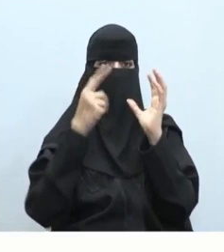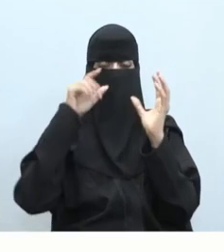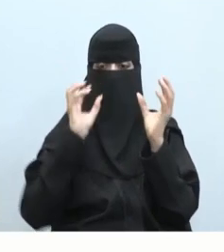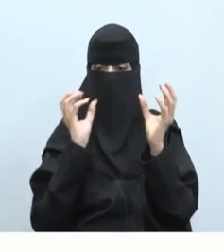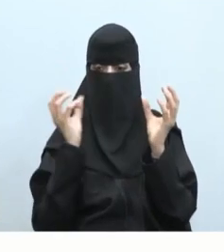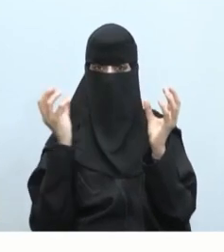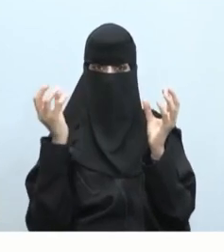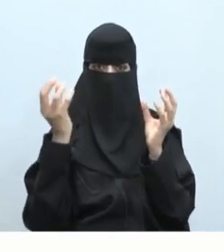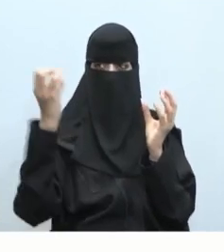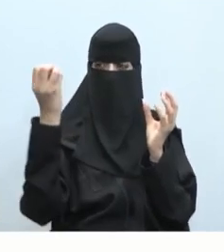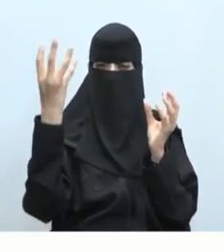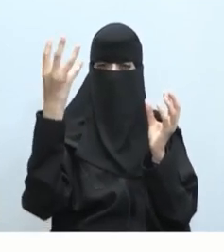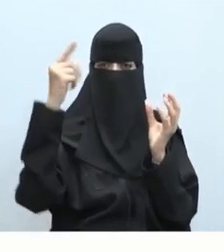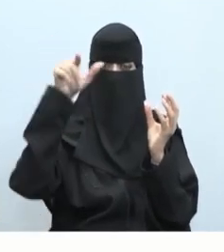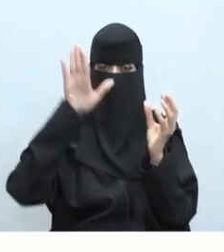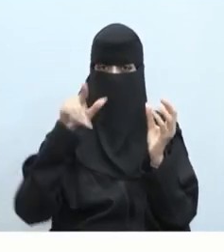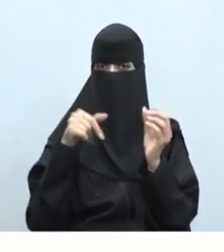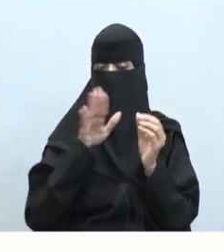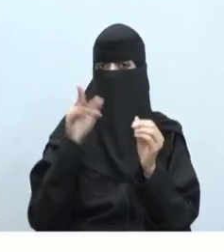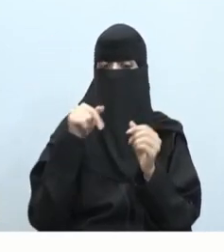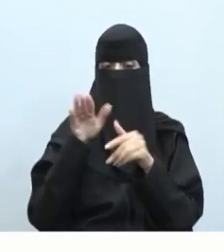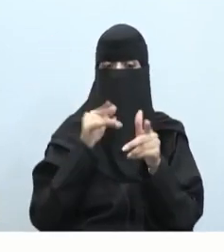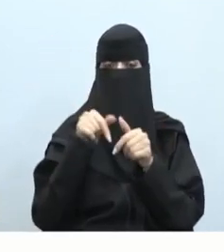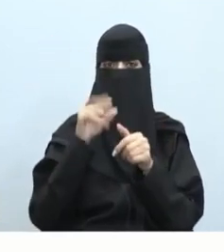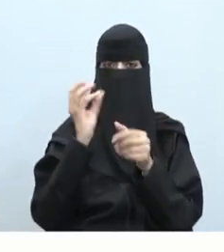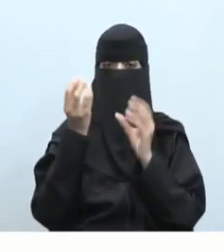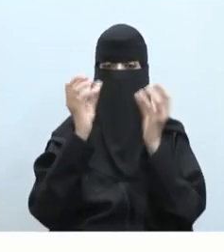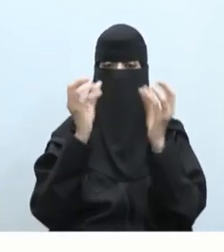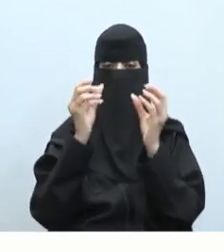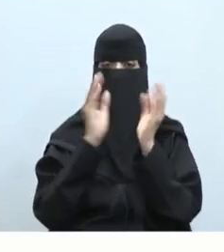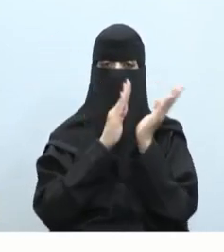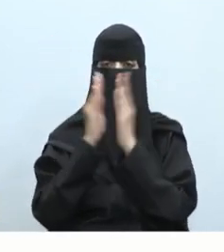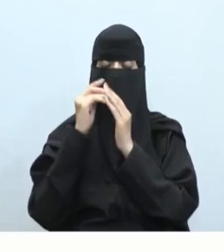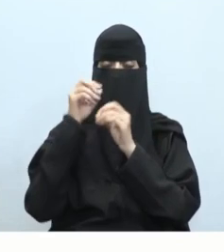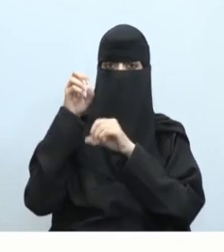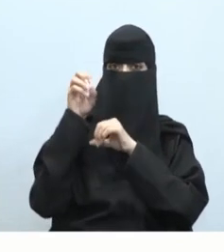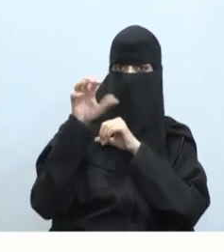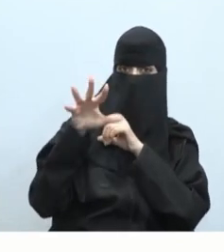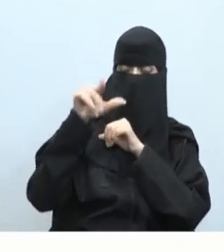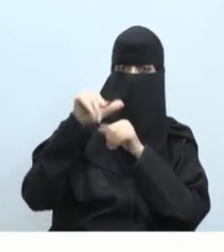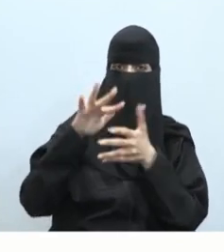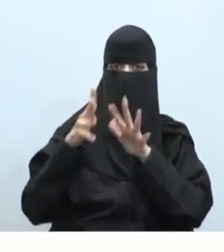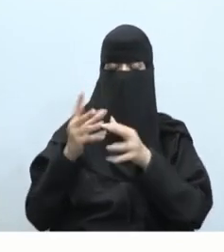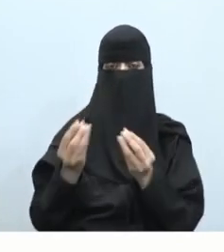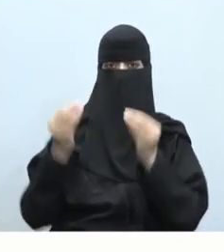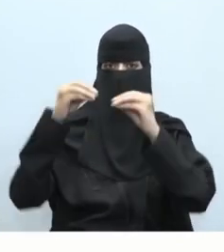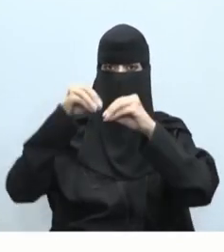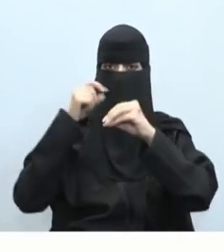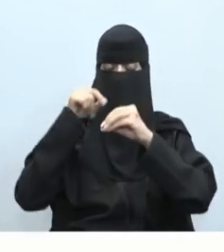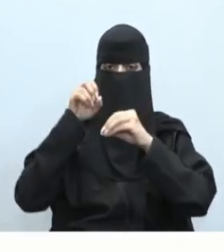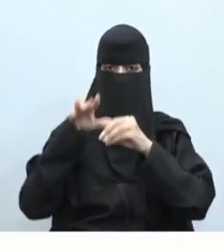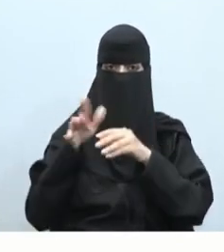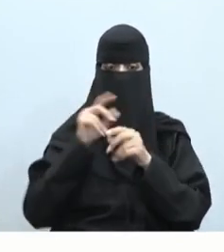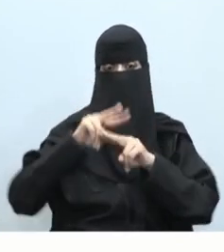اجرام مضيئه بذاتها عباره عن مواد مشعه قد تزيد بالاشعاع